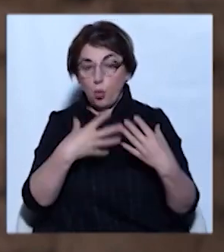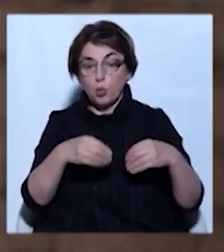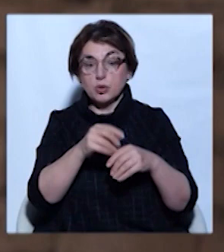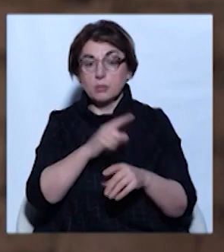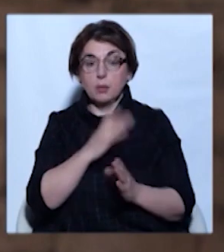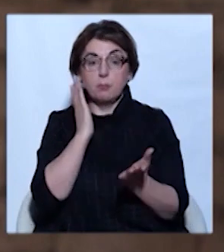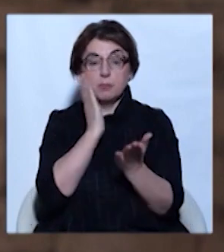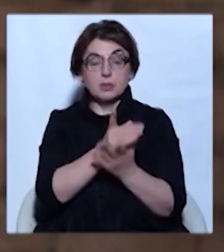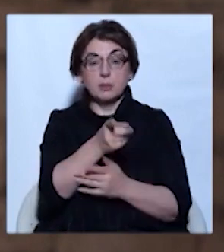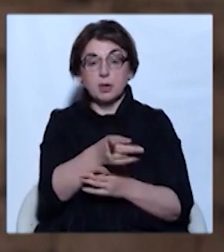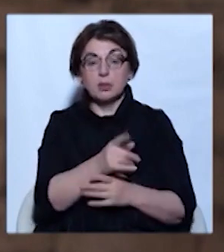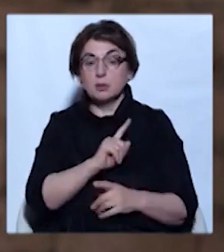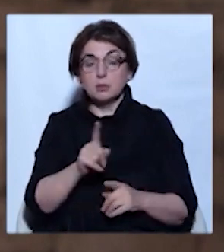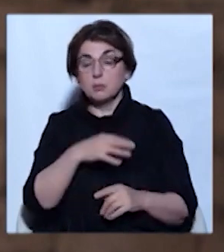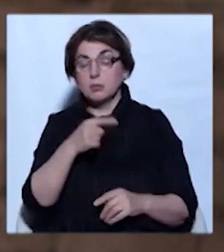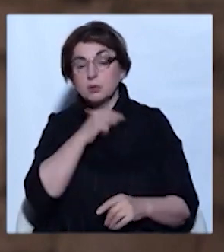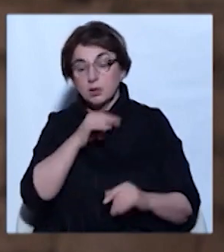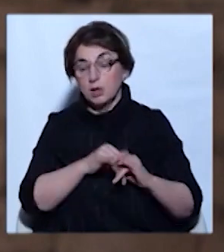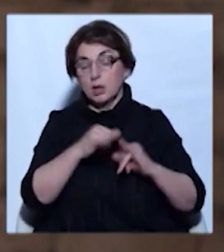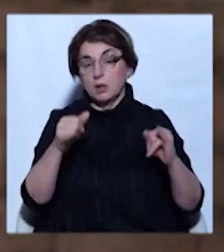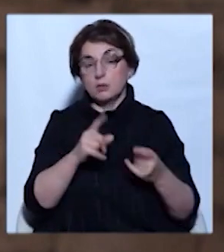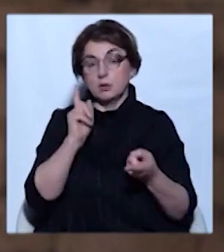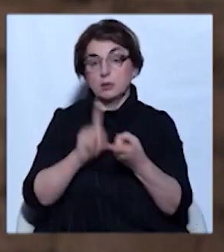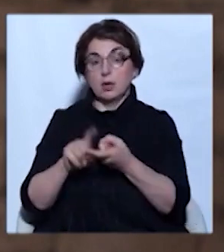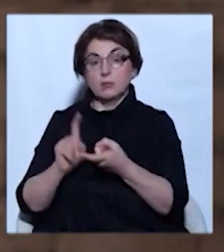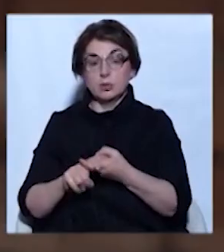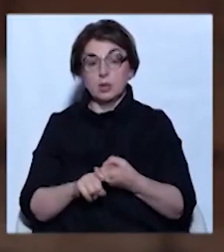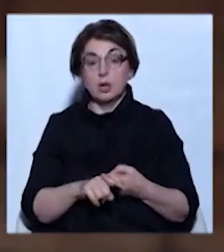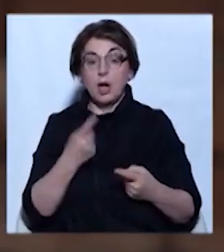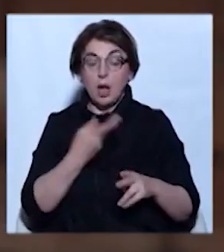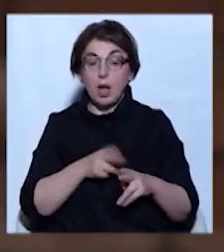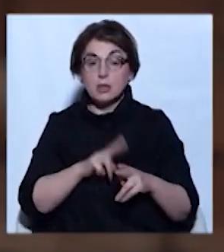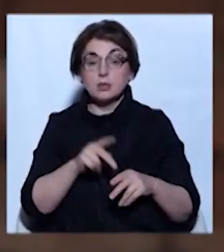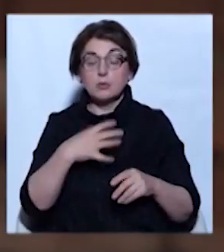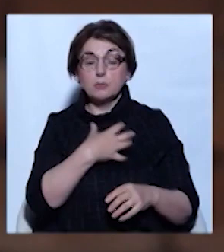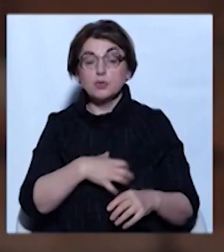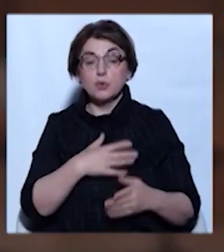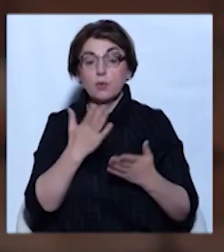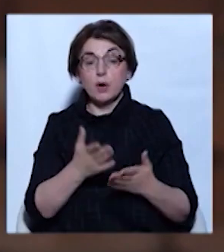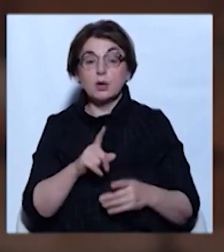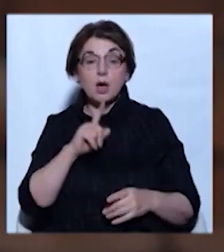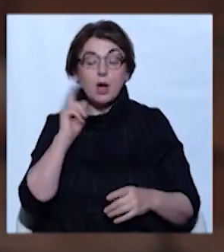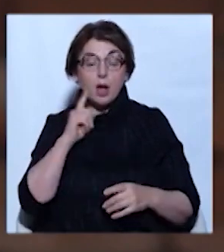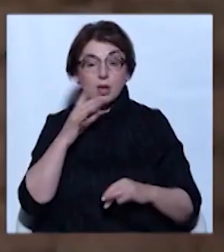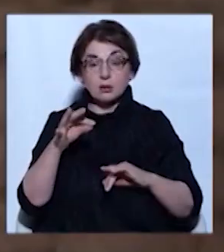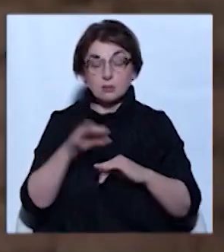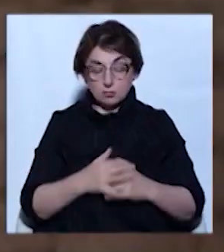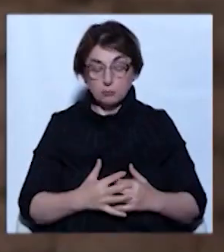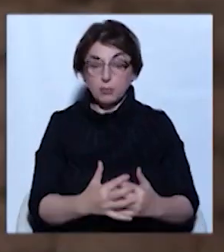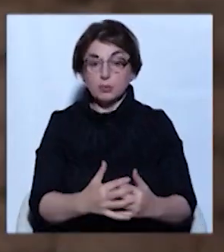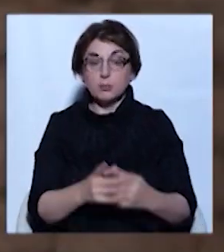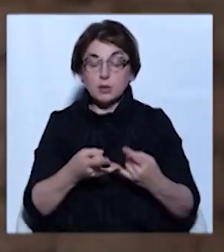վիզիկական տվյալներին։ Հատկանշականն այն է, որ վախասակում հղյությունը և ծնդաբերությունը խաղթում է անչապահասի